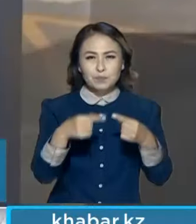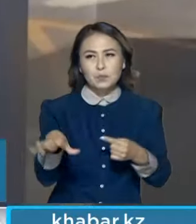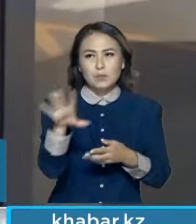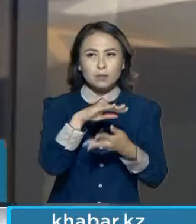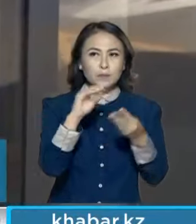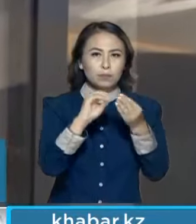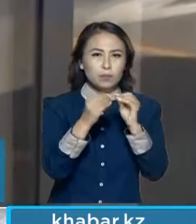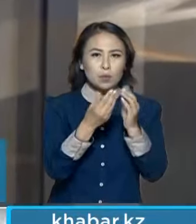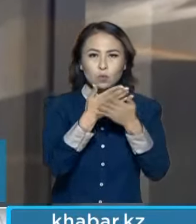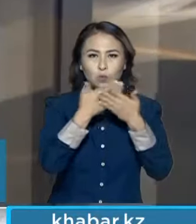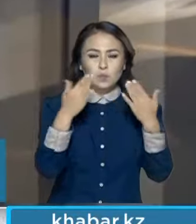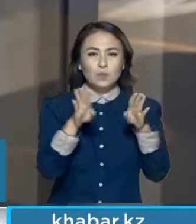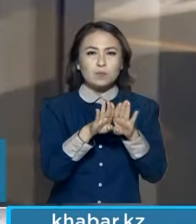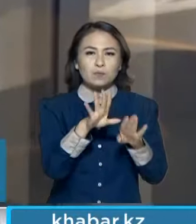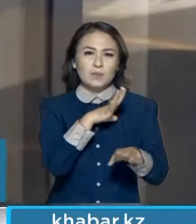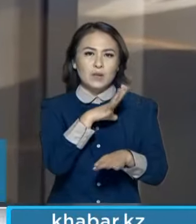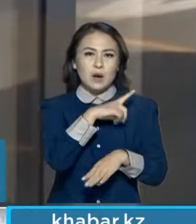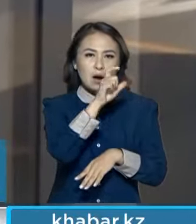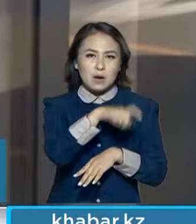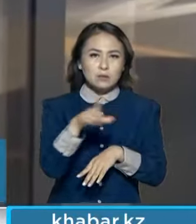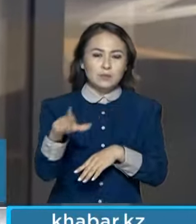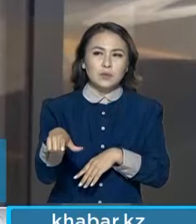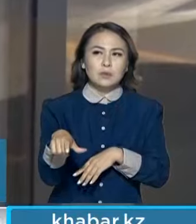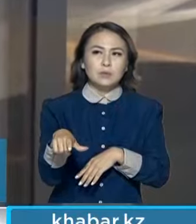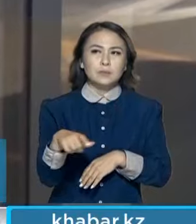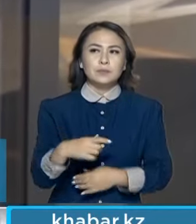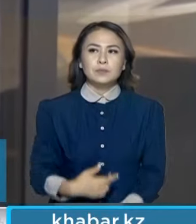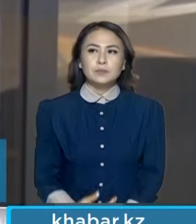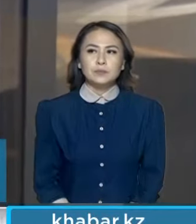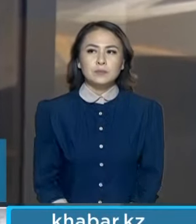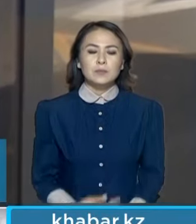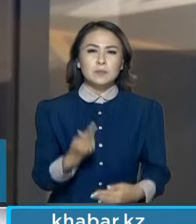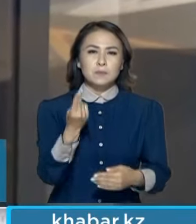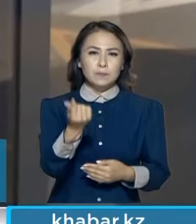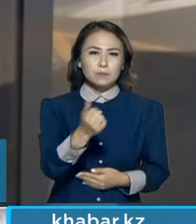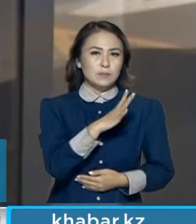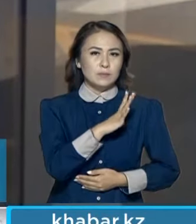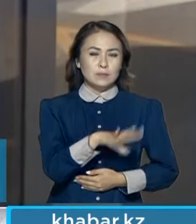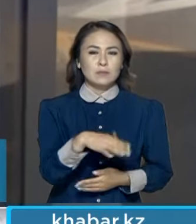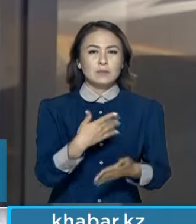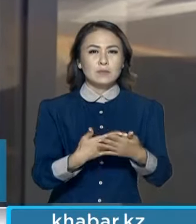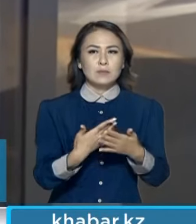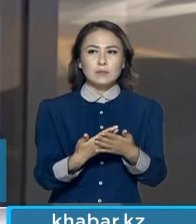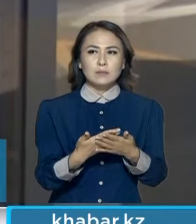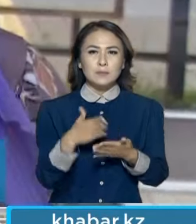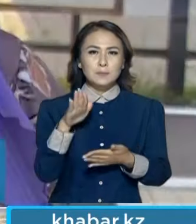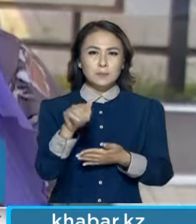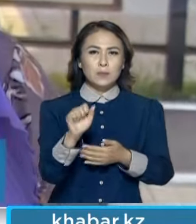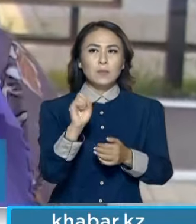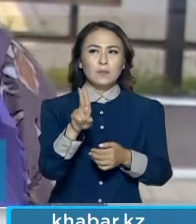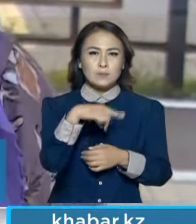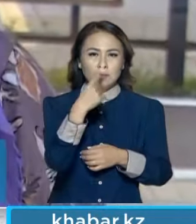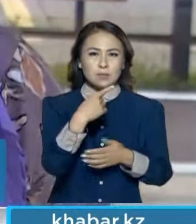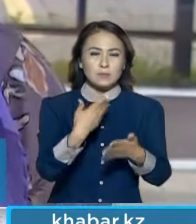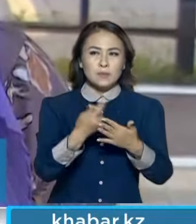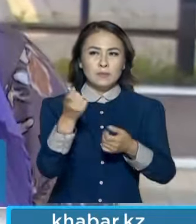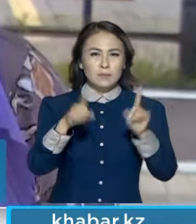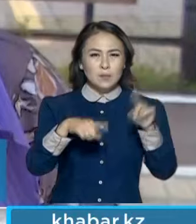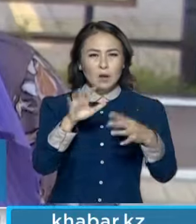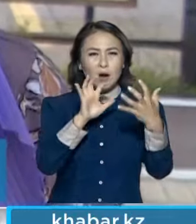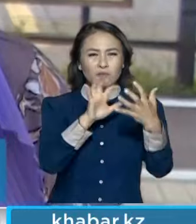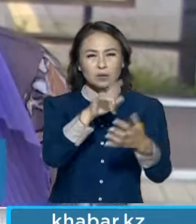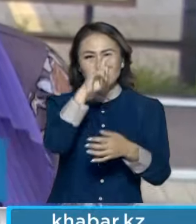жоқ. Бірақ адамдар түлі жаңағы жол ақысын төлемеген, оларға қалай айтасыз? Кейбір автобустар ыстық